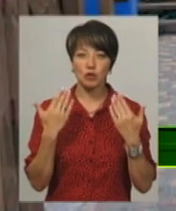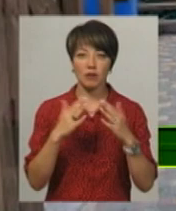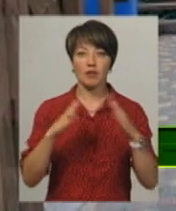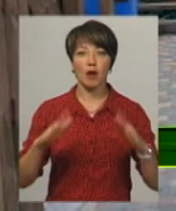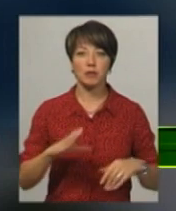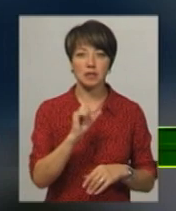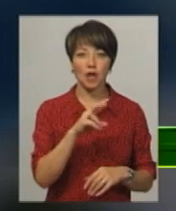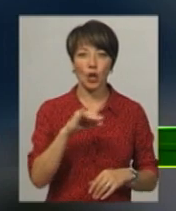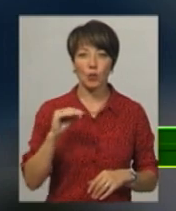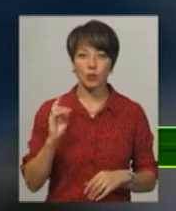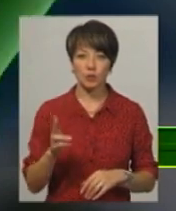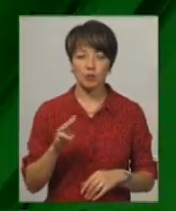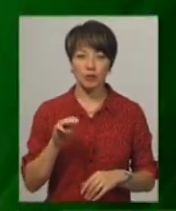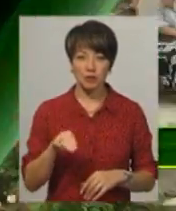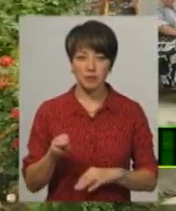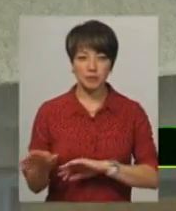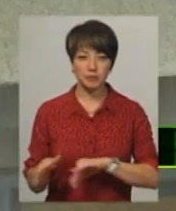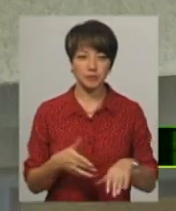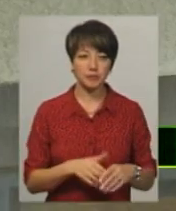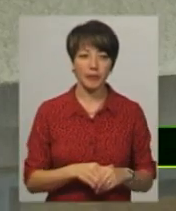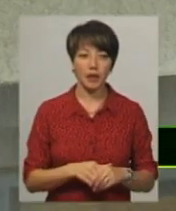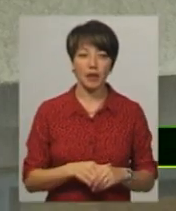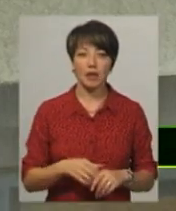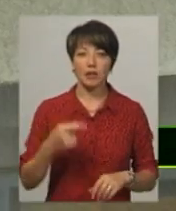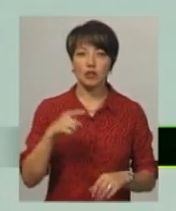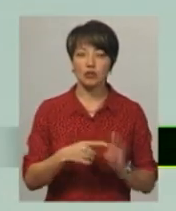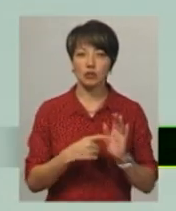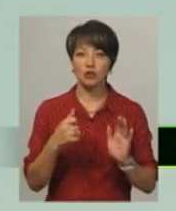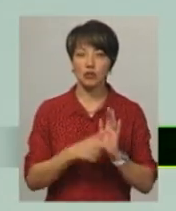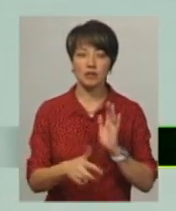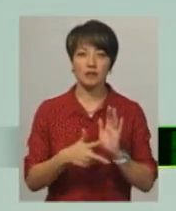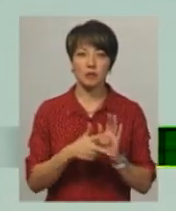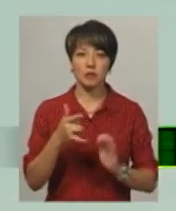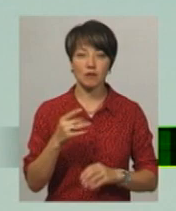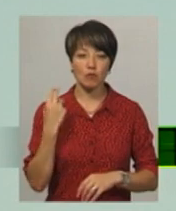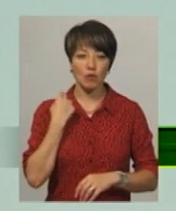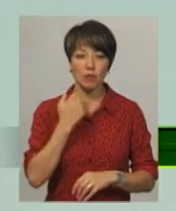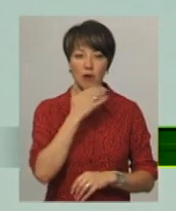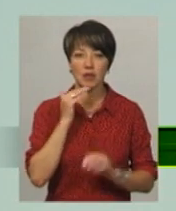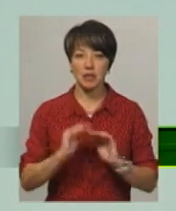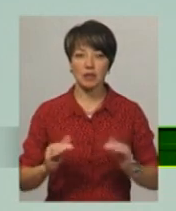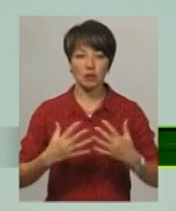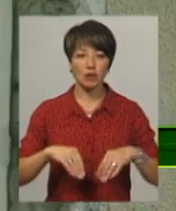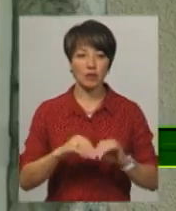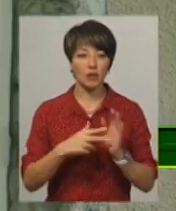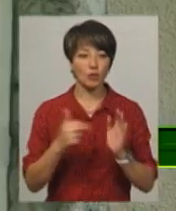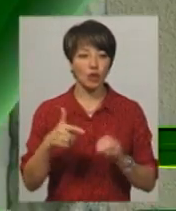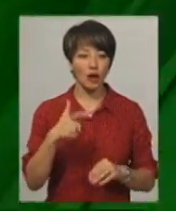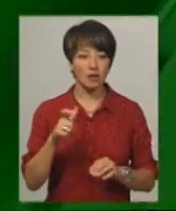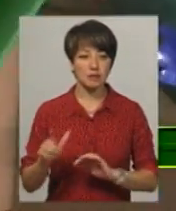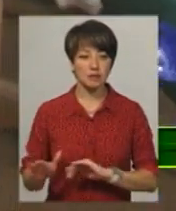таборі «Салют», що у Коблево. За 1668 гривень боргу багатодітній родині відключили